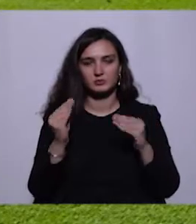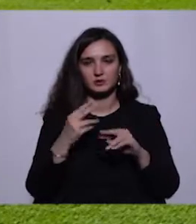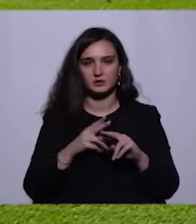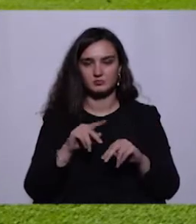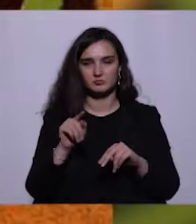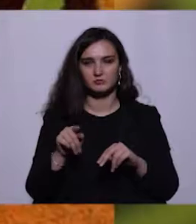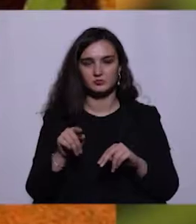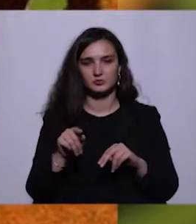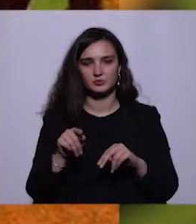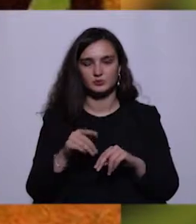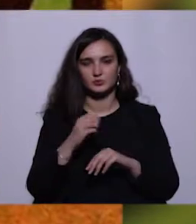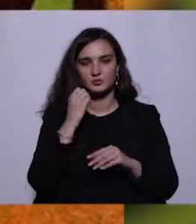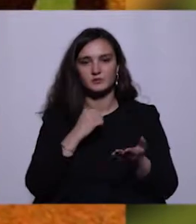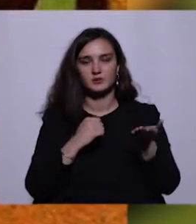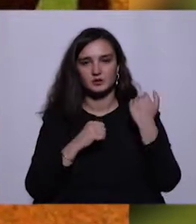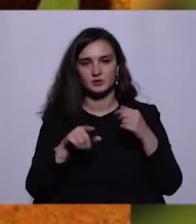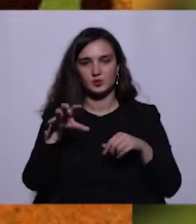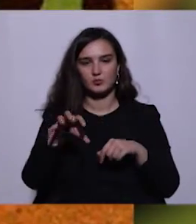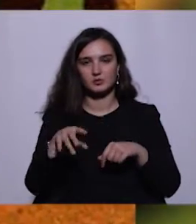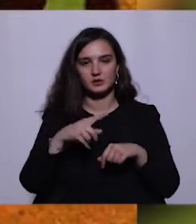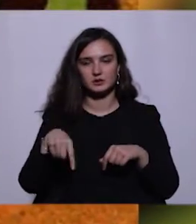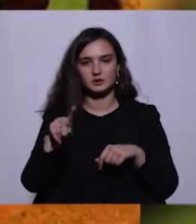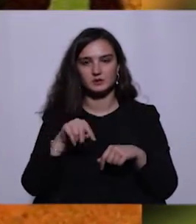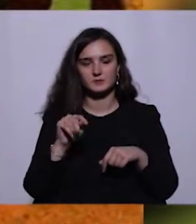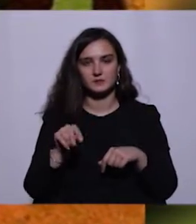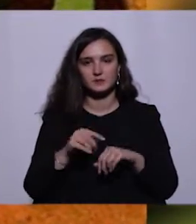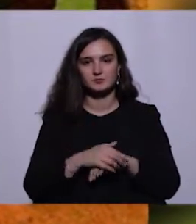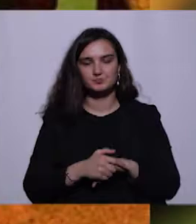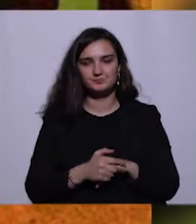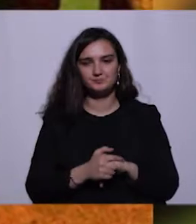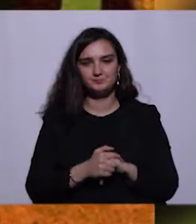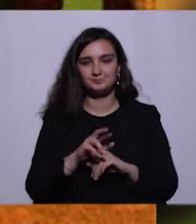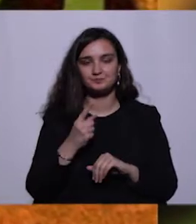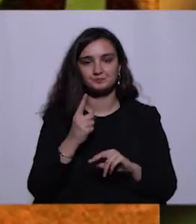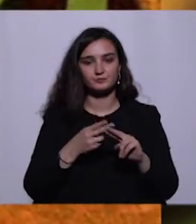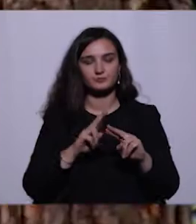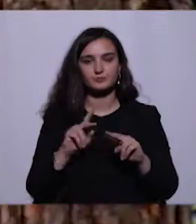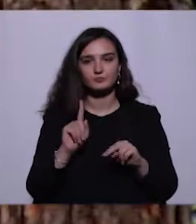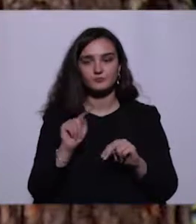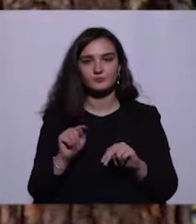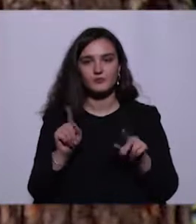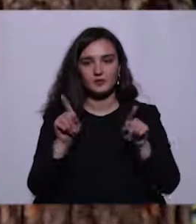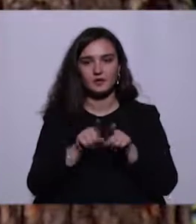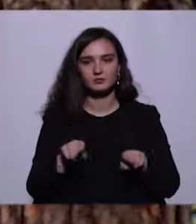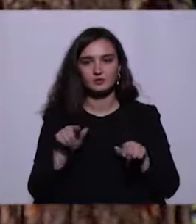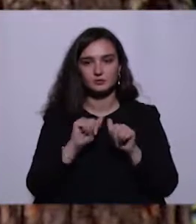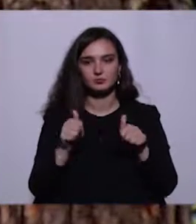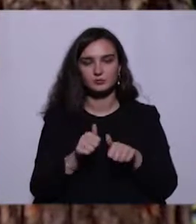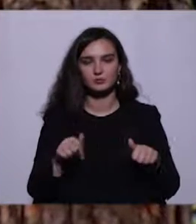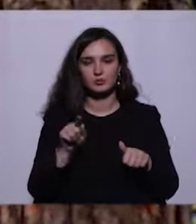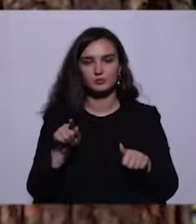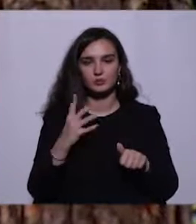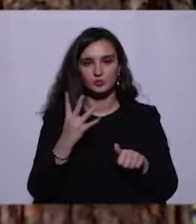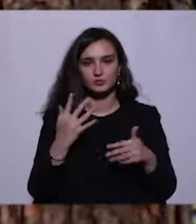აი ამ კომპლექსის, უძველესი კომპლექსის სურათი და რატომ? იმიტომ რომ აი ასეთი ტიპის